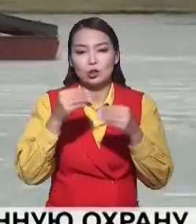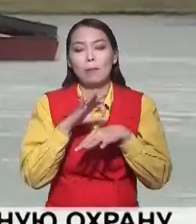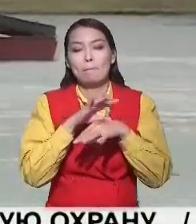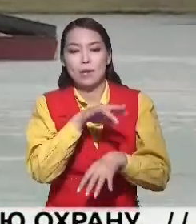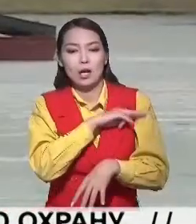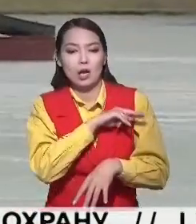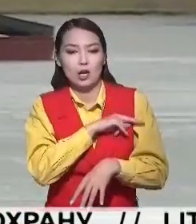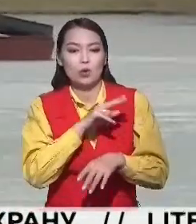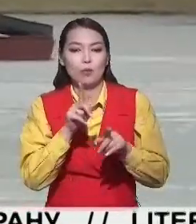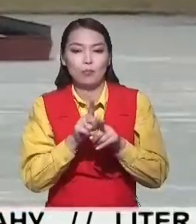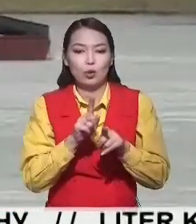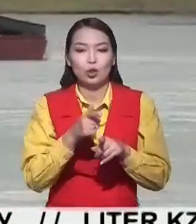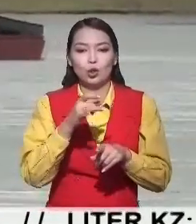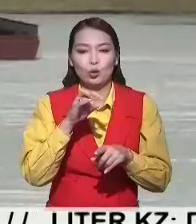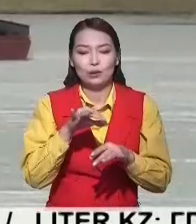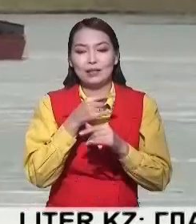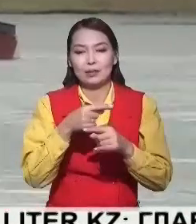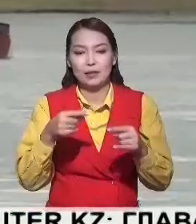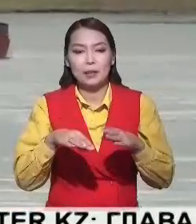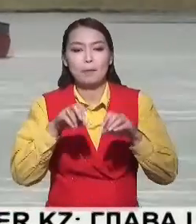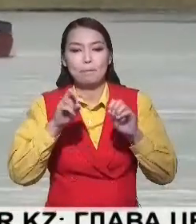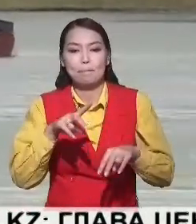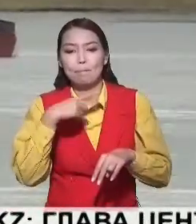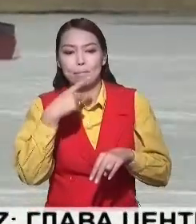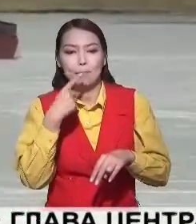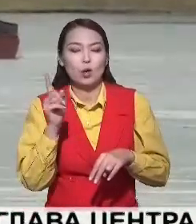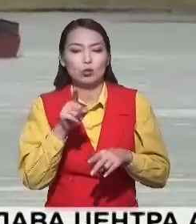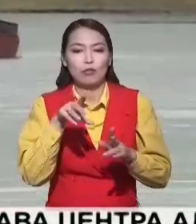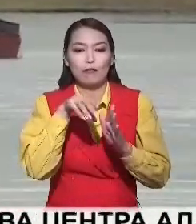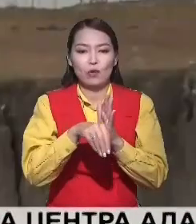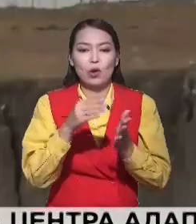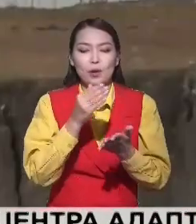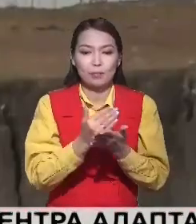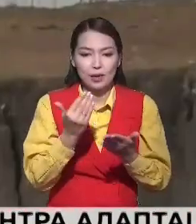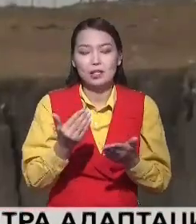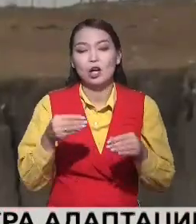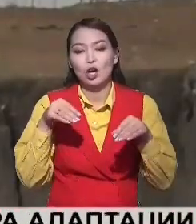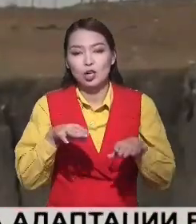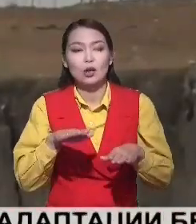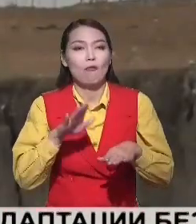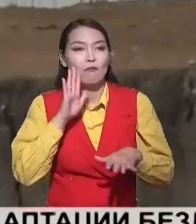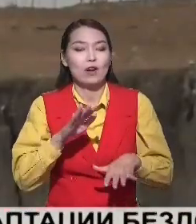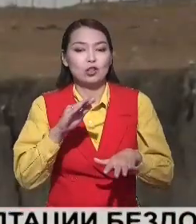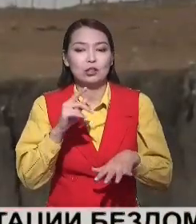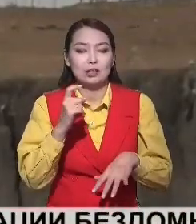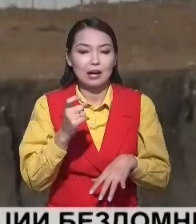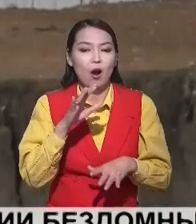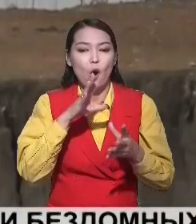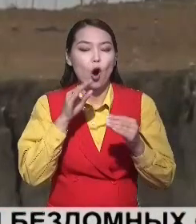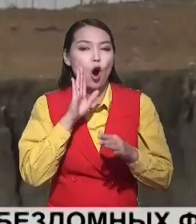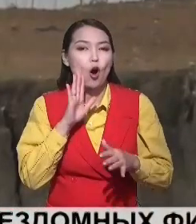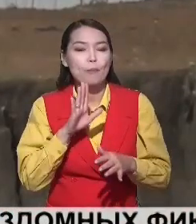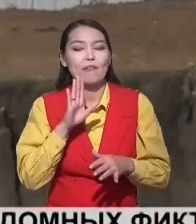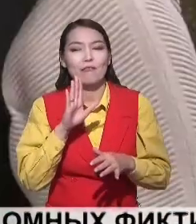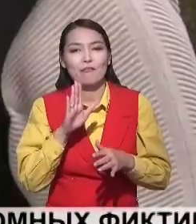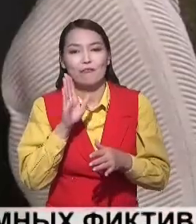работа по выемке грунта со дна. Специалисты говорят, что учли все. И критический уровень весеннего подъема Иртыша, и объем воды в